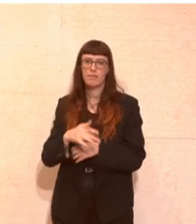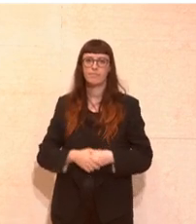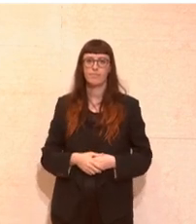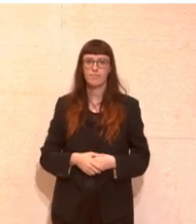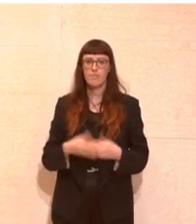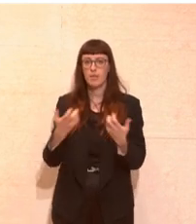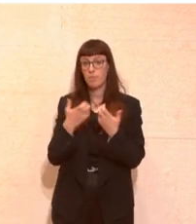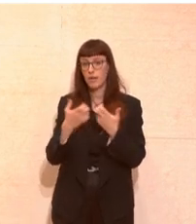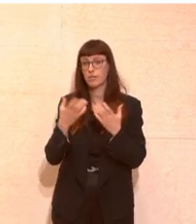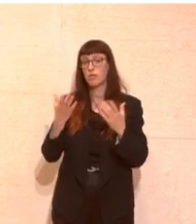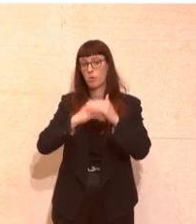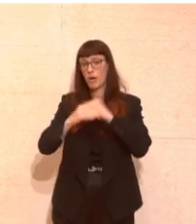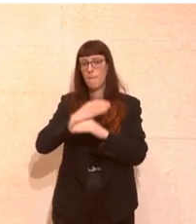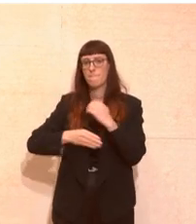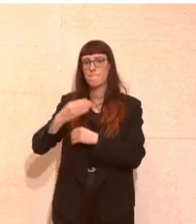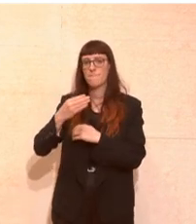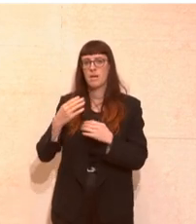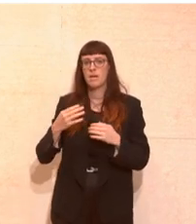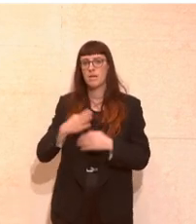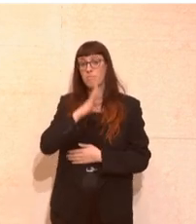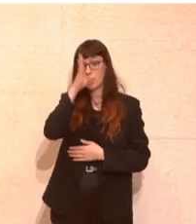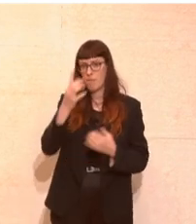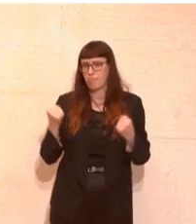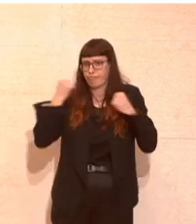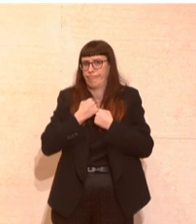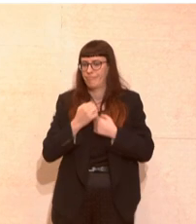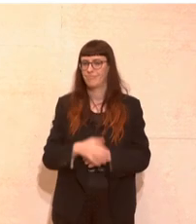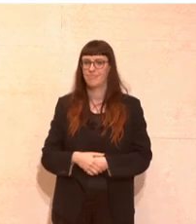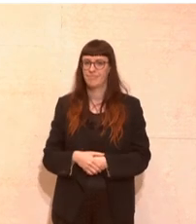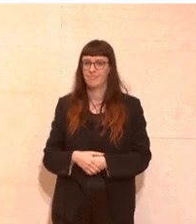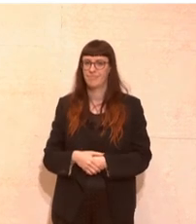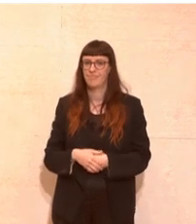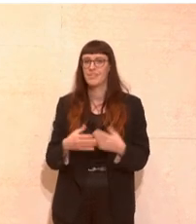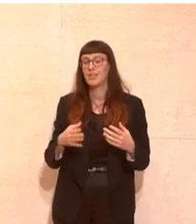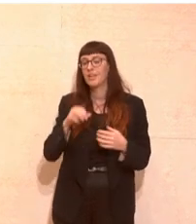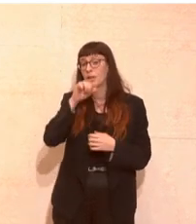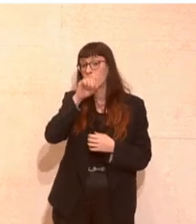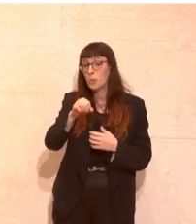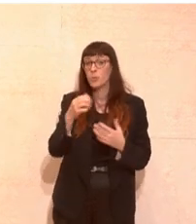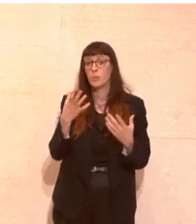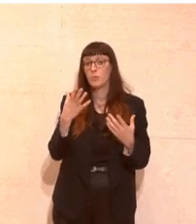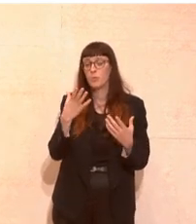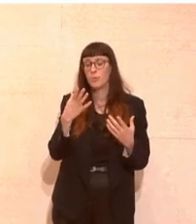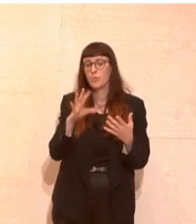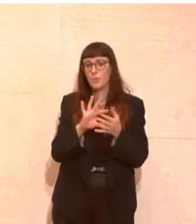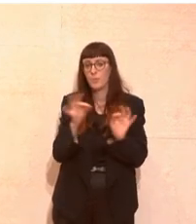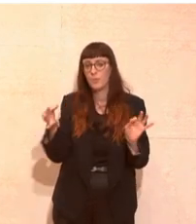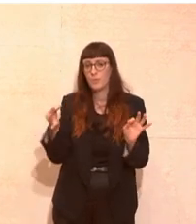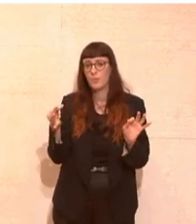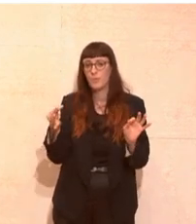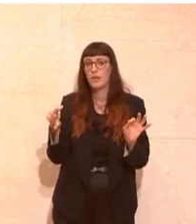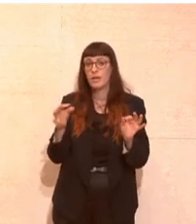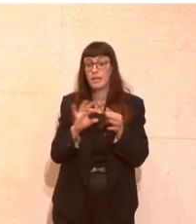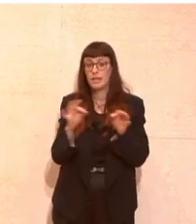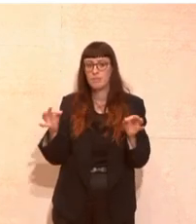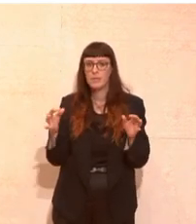Mémé Tempige, par exemple. Mais bien sûr, tout ça, et j'aime bien cette expression venant des associations